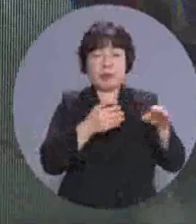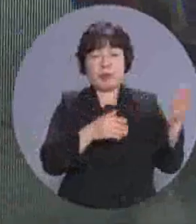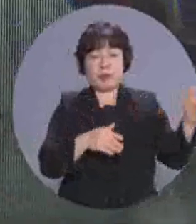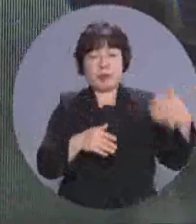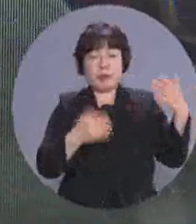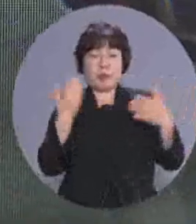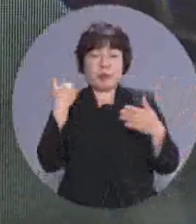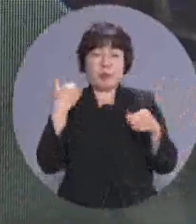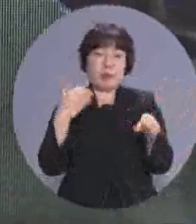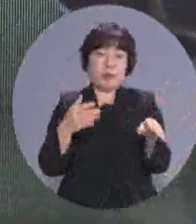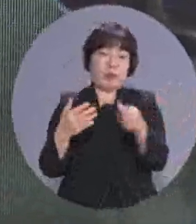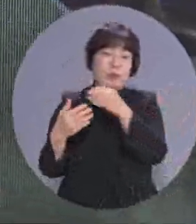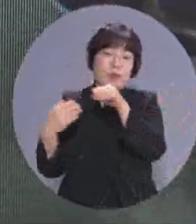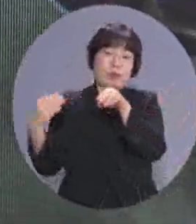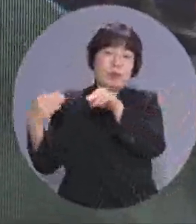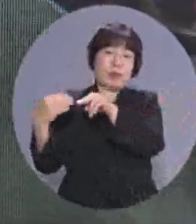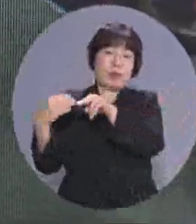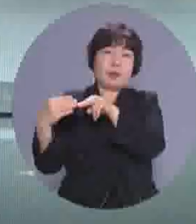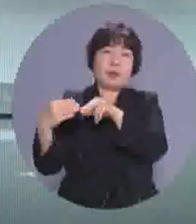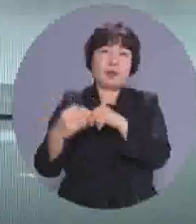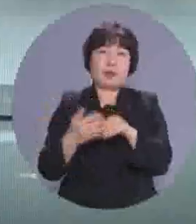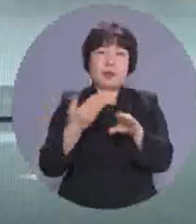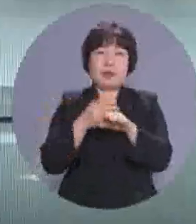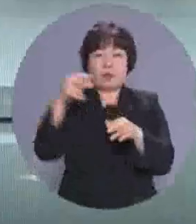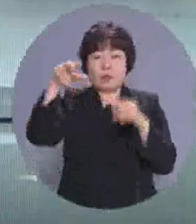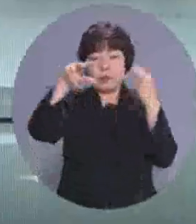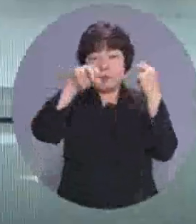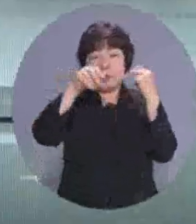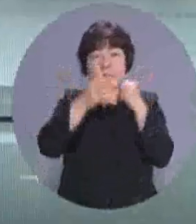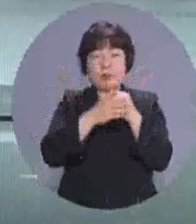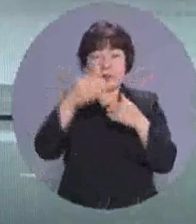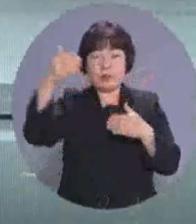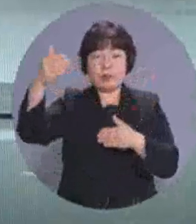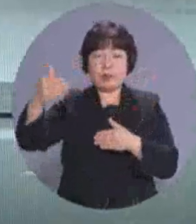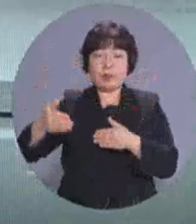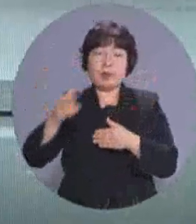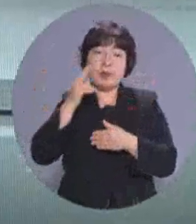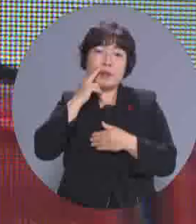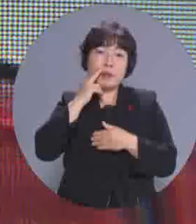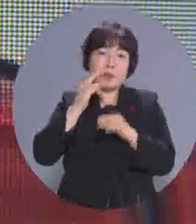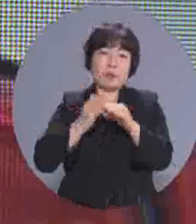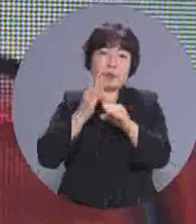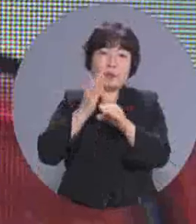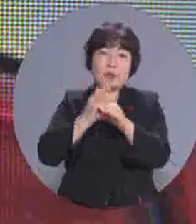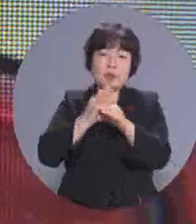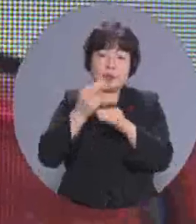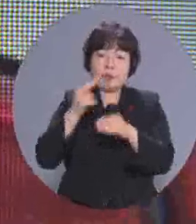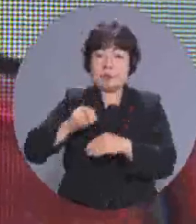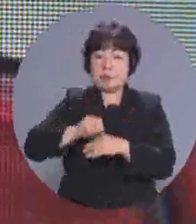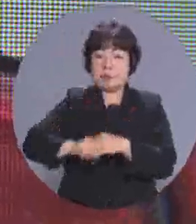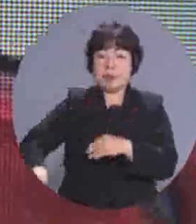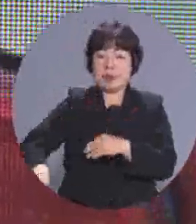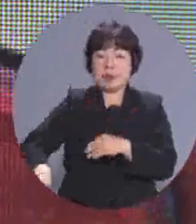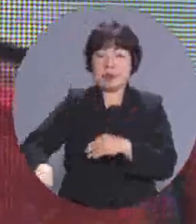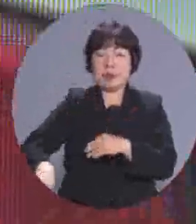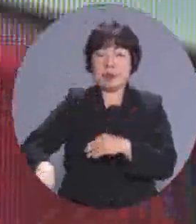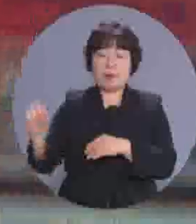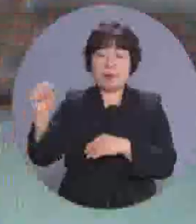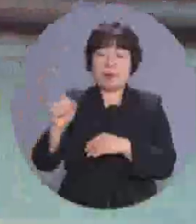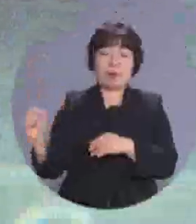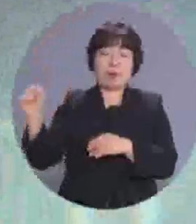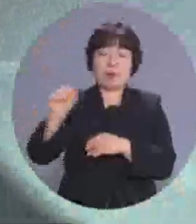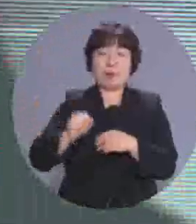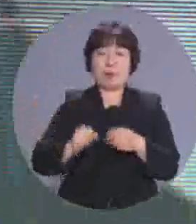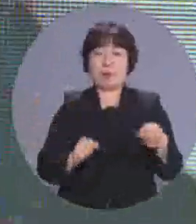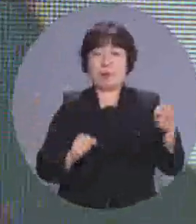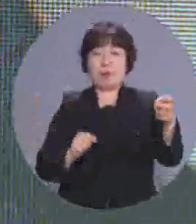타고 뒷차량 쪽으로 향합니다. 또 다른 차량 운전자는 창문을 열고 담배를 피우더니 꽁초를 바닥에 던지고 유유히 차를